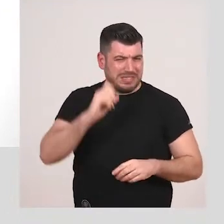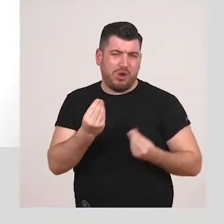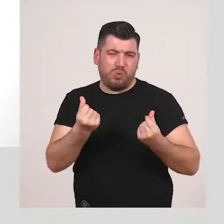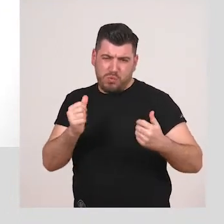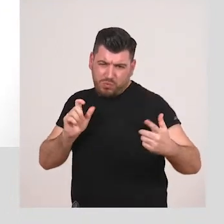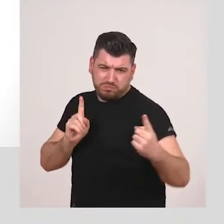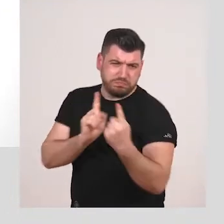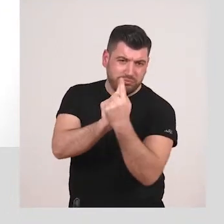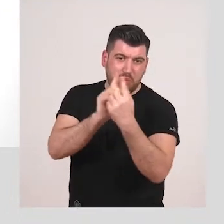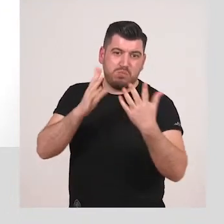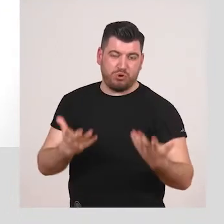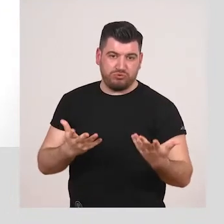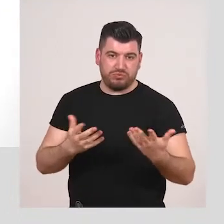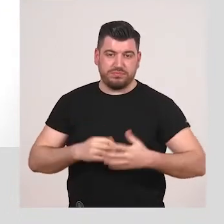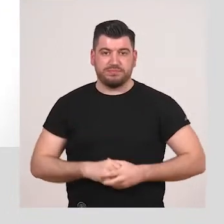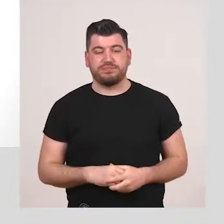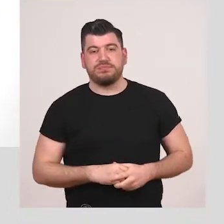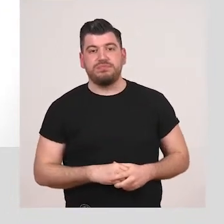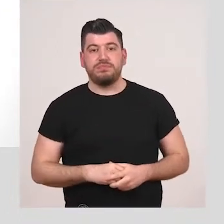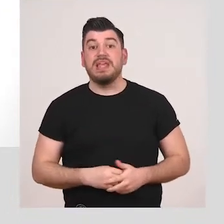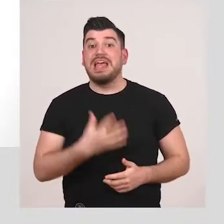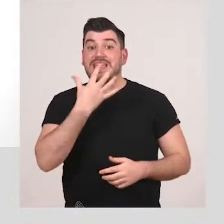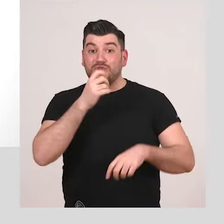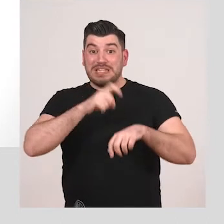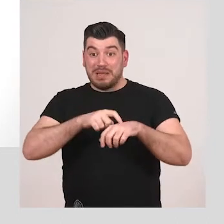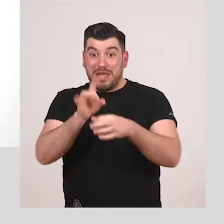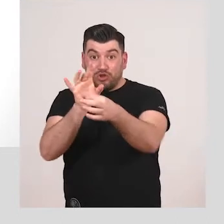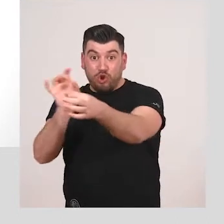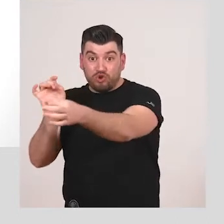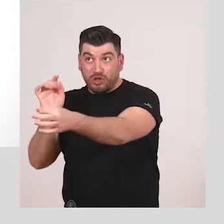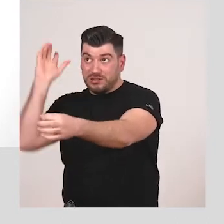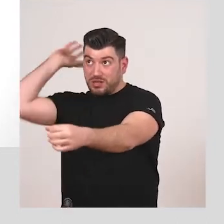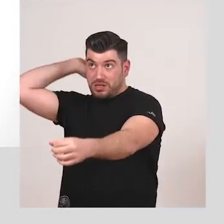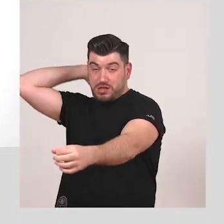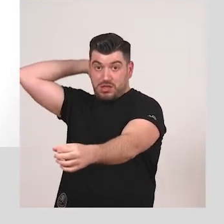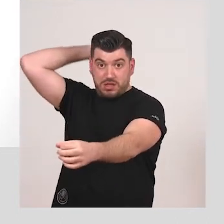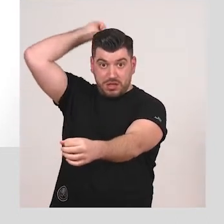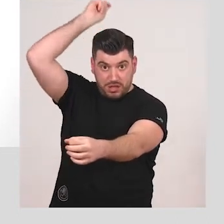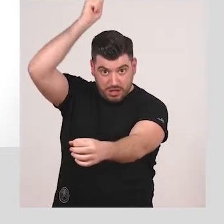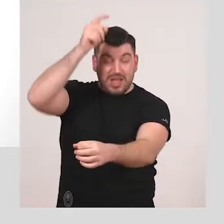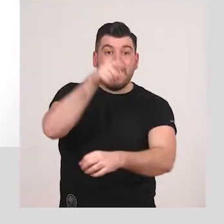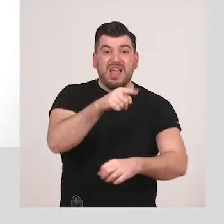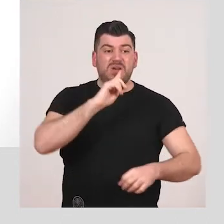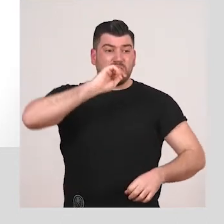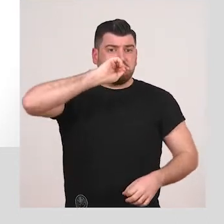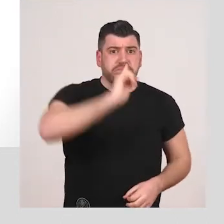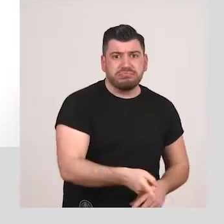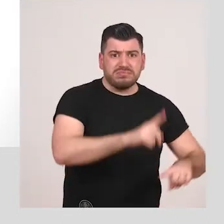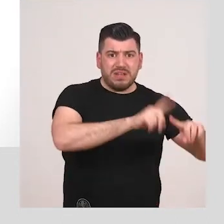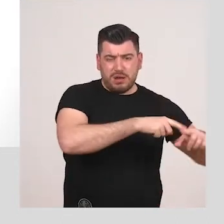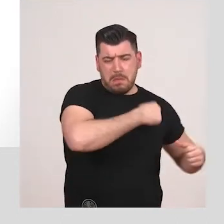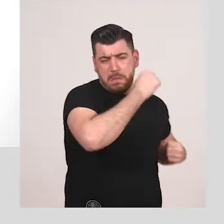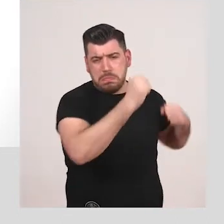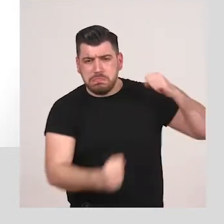και όταν γέμισαν για δεύτερη φορά οι Πέρσες τοξότες, τους διέταξε να τρέξουν με διπλή ταχύτητα